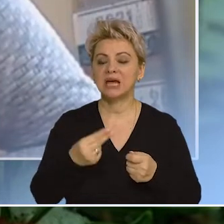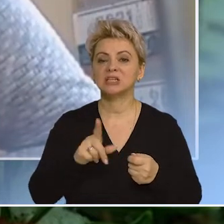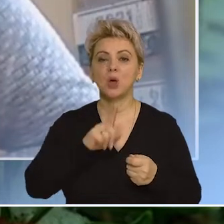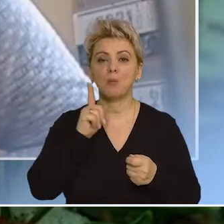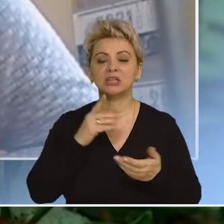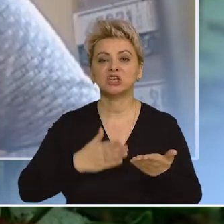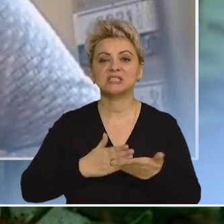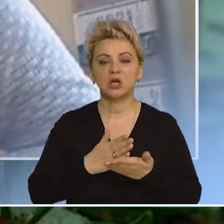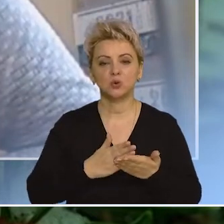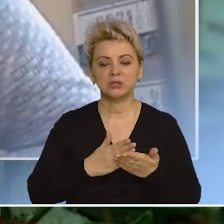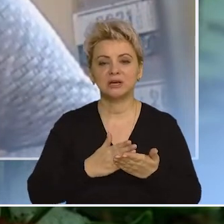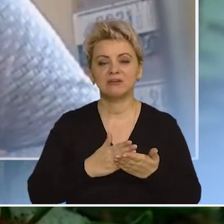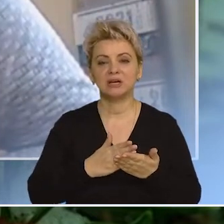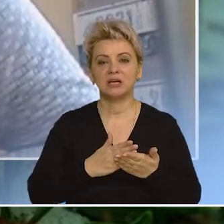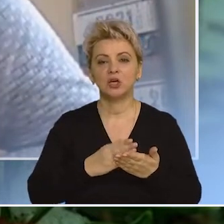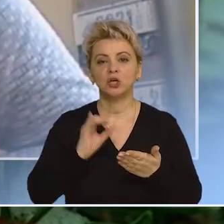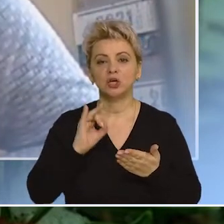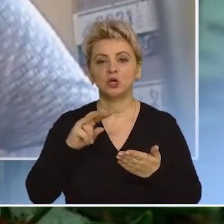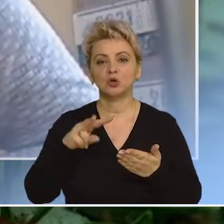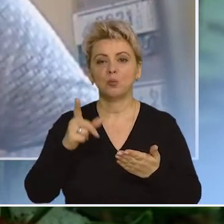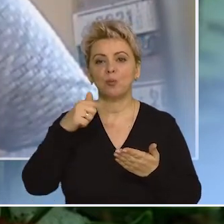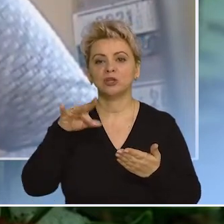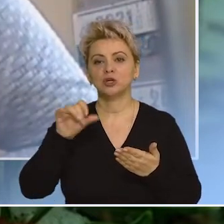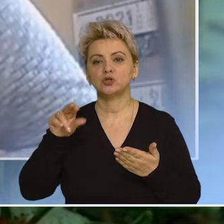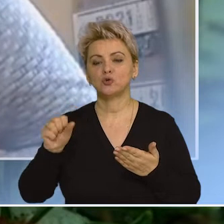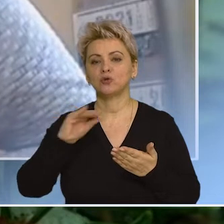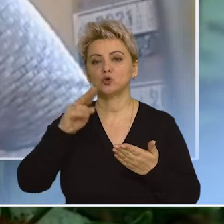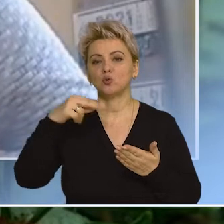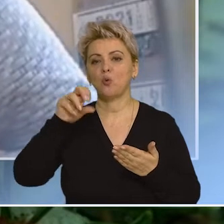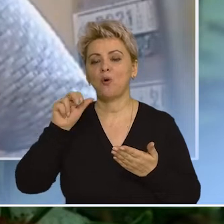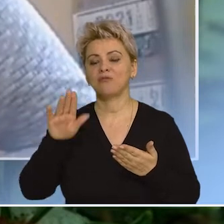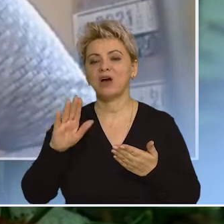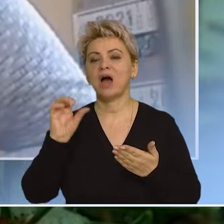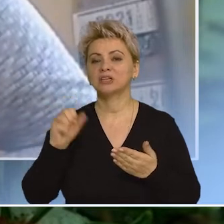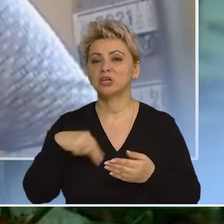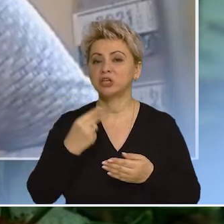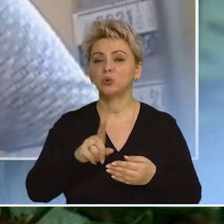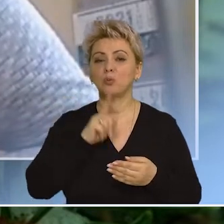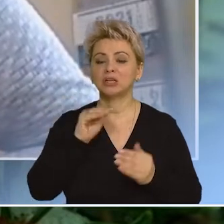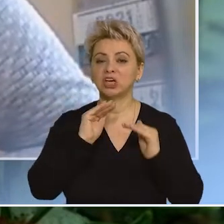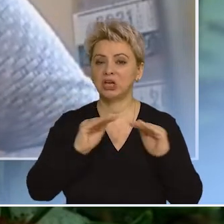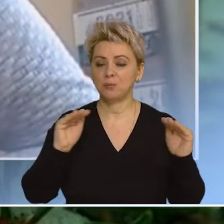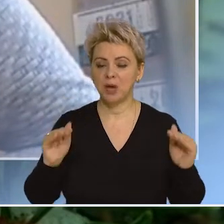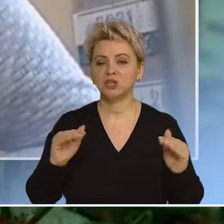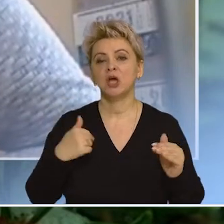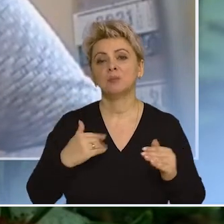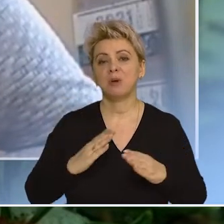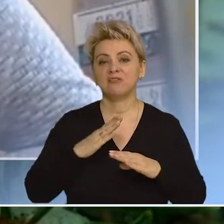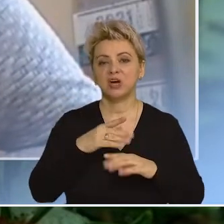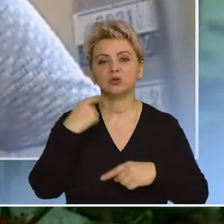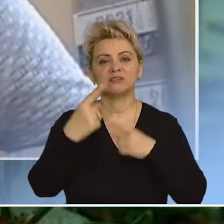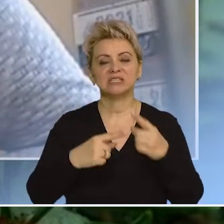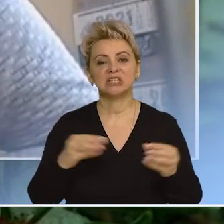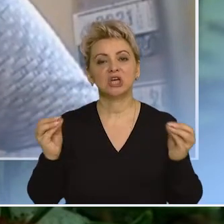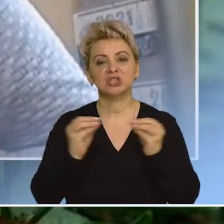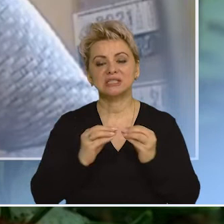нам молодых сотрудников. Это Илья Юрьевич Бардачев, Жуков Андрей дают нам молодых ребят. И мы ходим